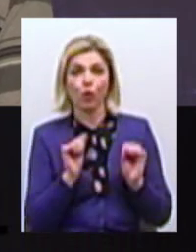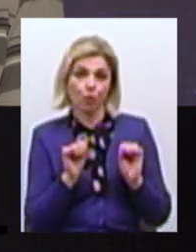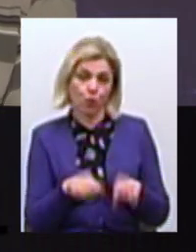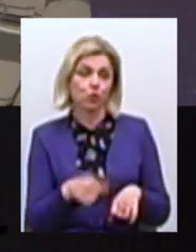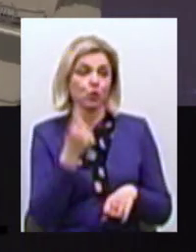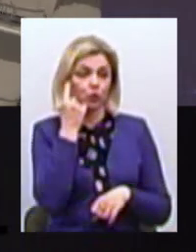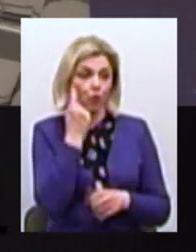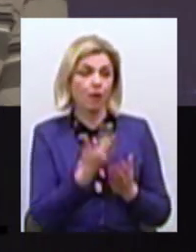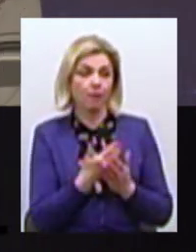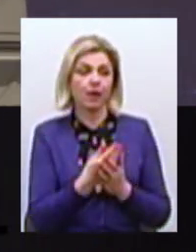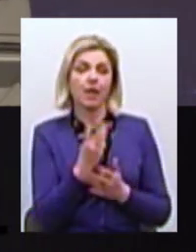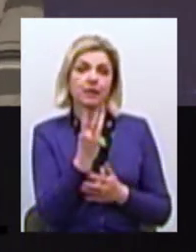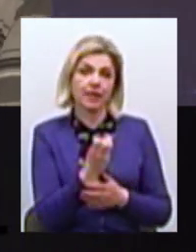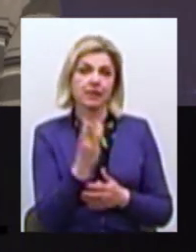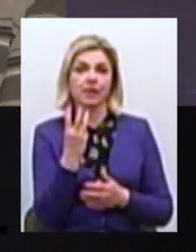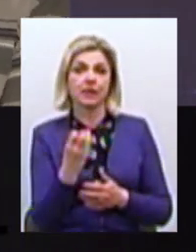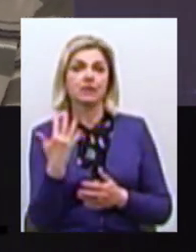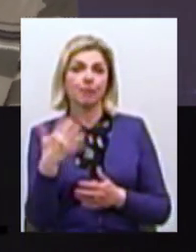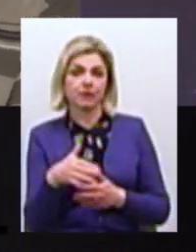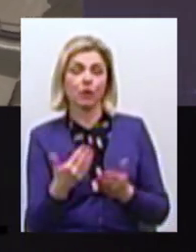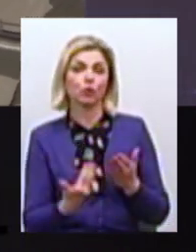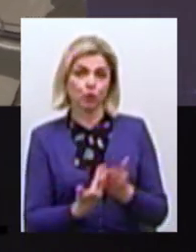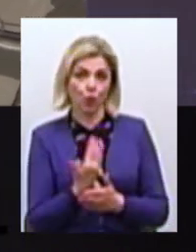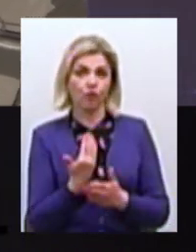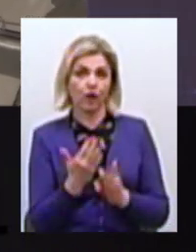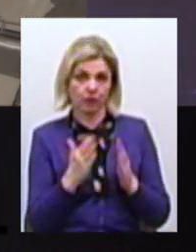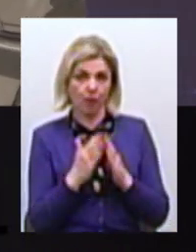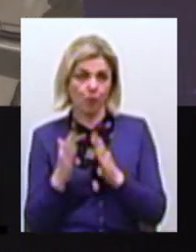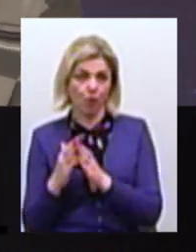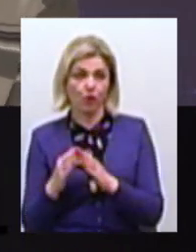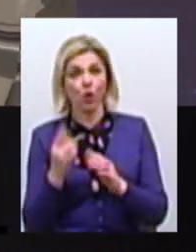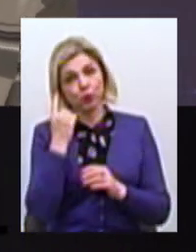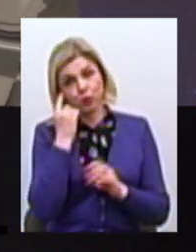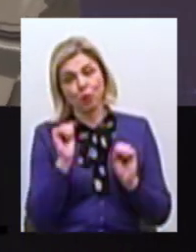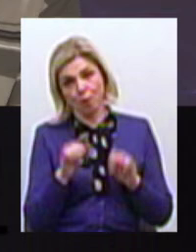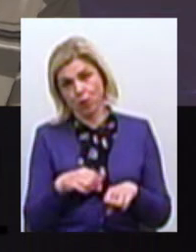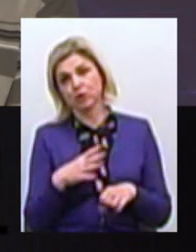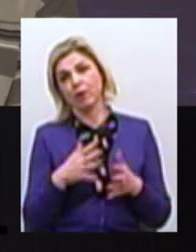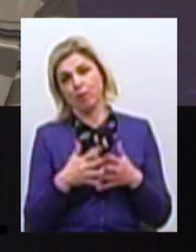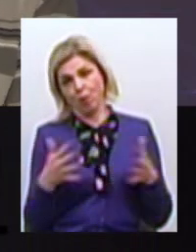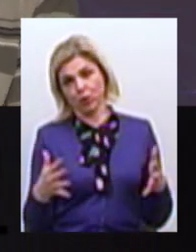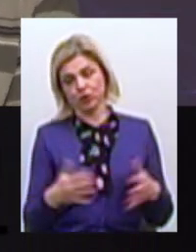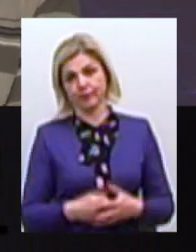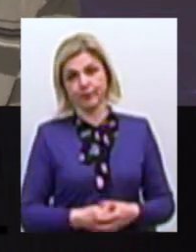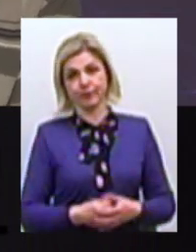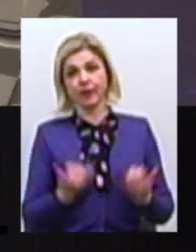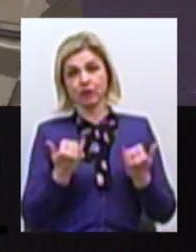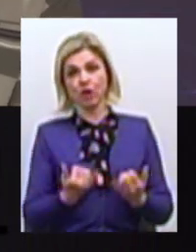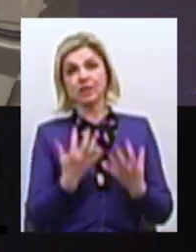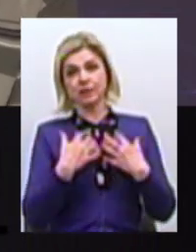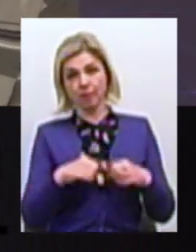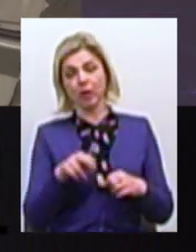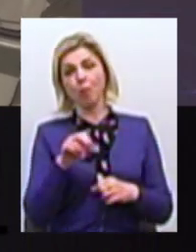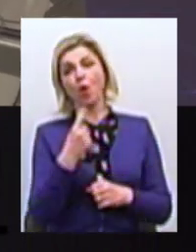на 300-350-400 новых домов? Я думаю, даже больше, может быть. Класс. Успехов. Сейчас у нас забирают каждый день по